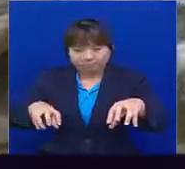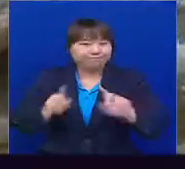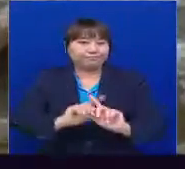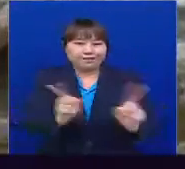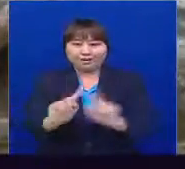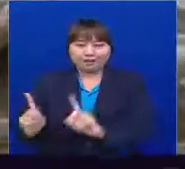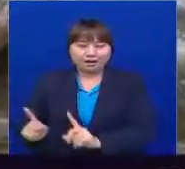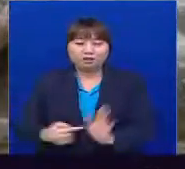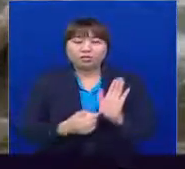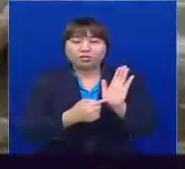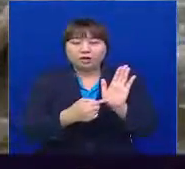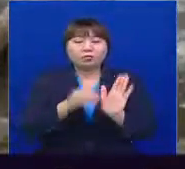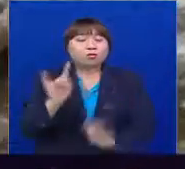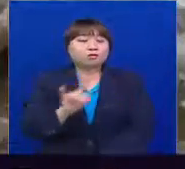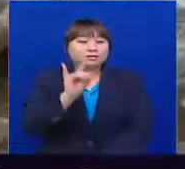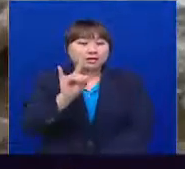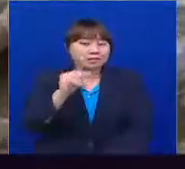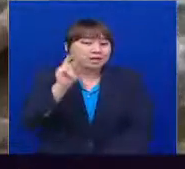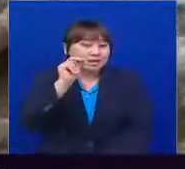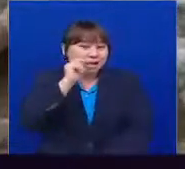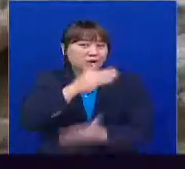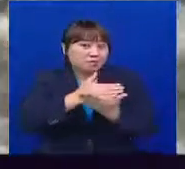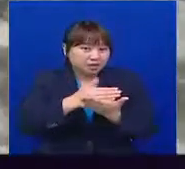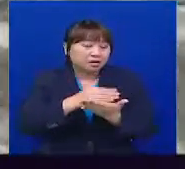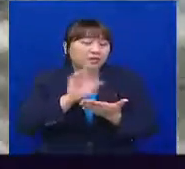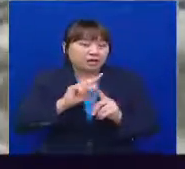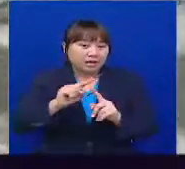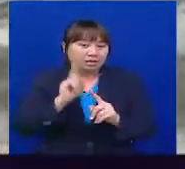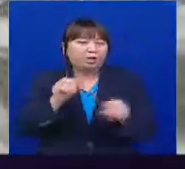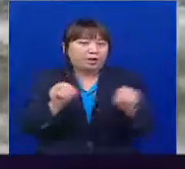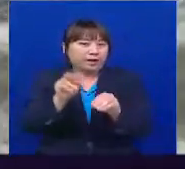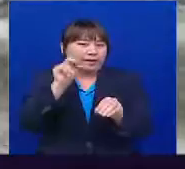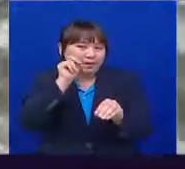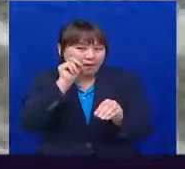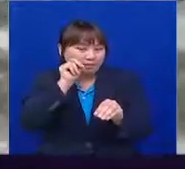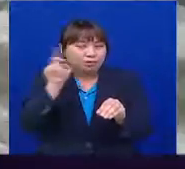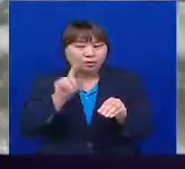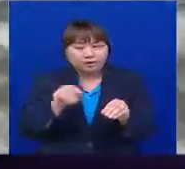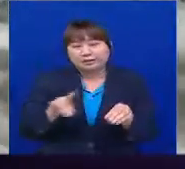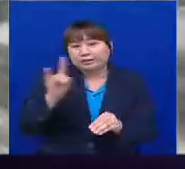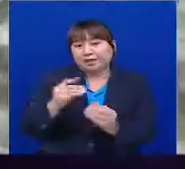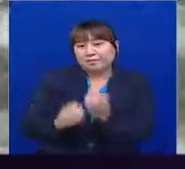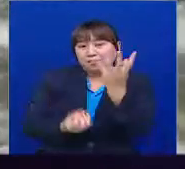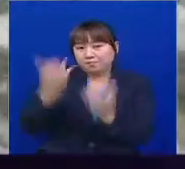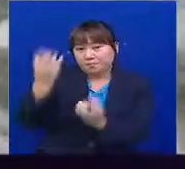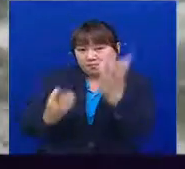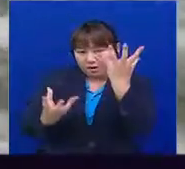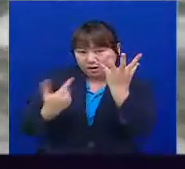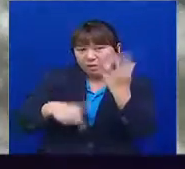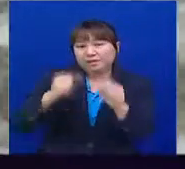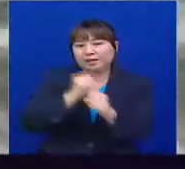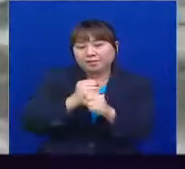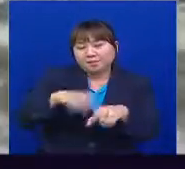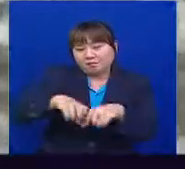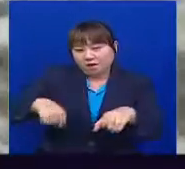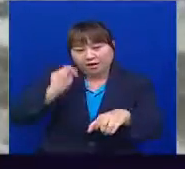อย่างเช่นสัตว์พวกครึ่งบกครึ่งน้ำเนี่ยมันก็ต้องอยู่ใกล้น้ำนะครับตรงไหนที่เราจะเป็นพื้นที่อพยพสัตว์ป่าเนี่ยเราไปทำฝายชะลอน้ำเอา